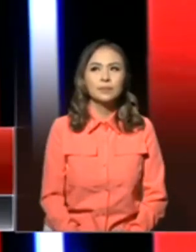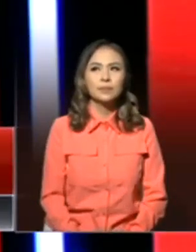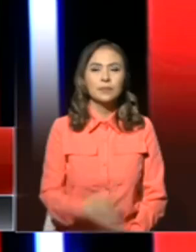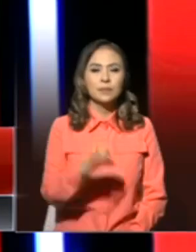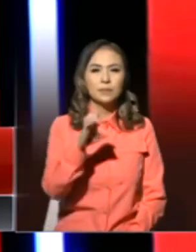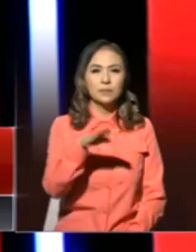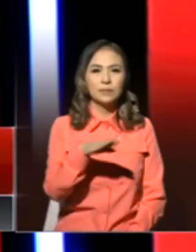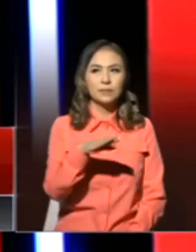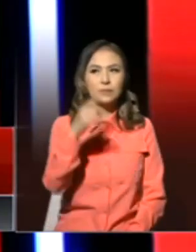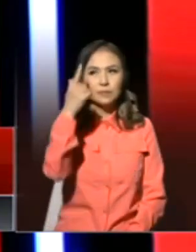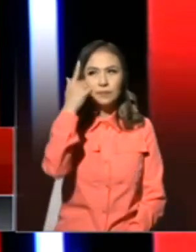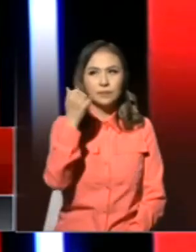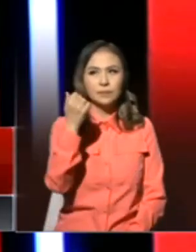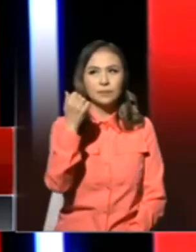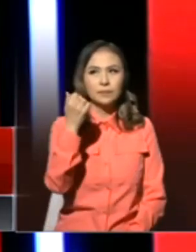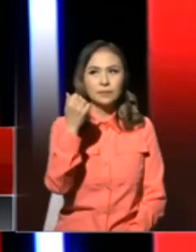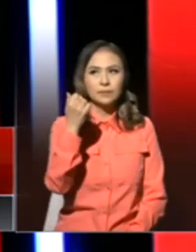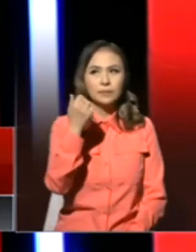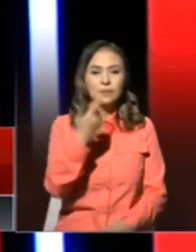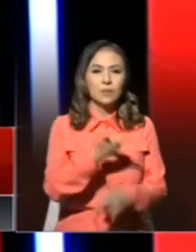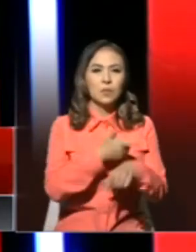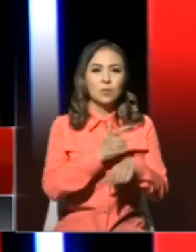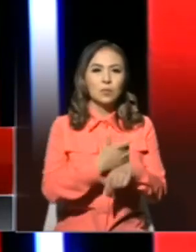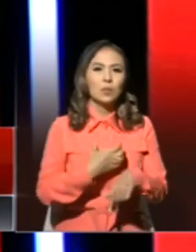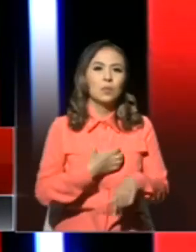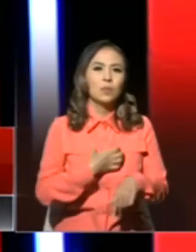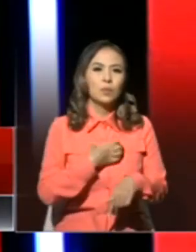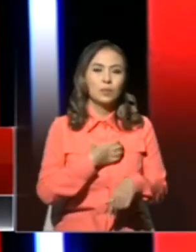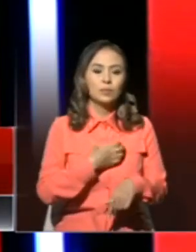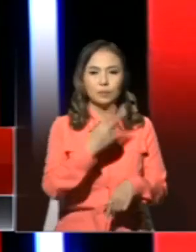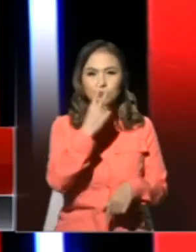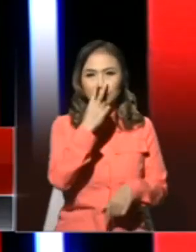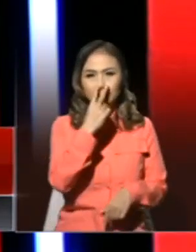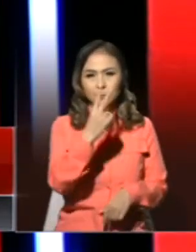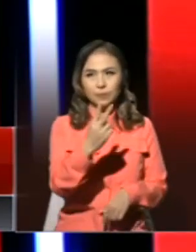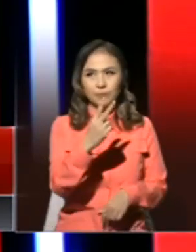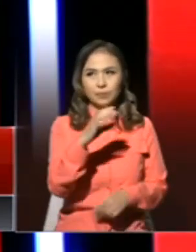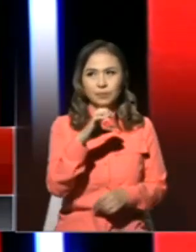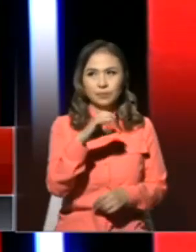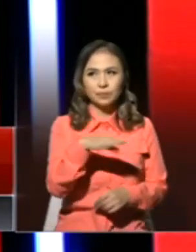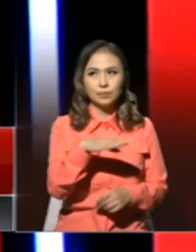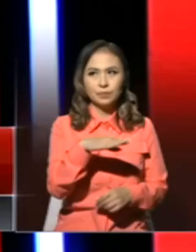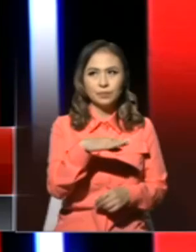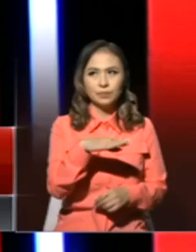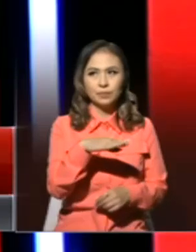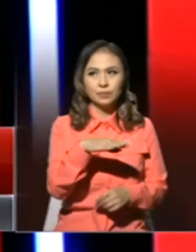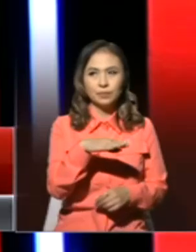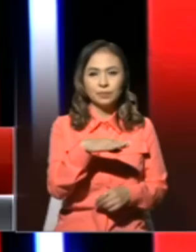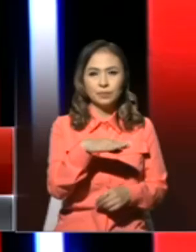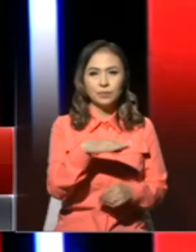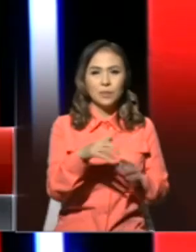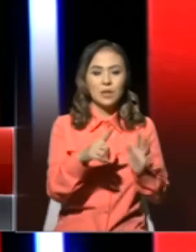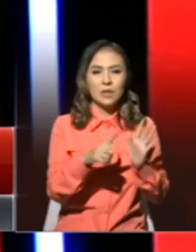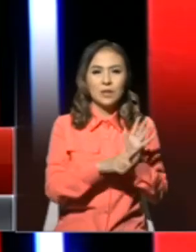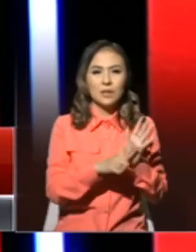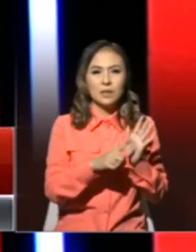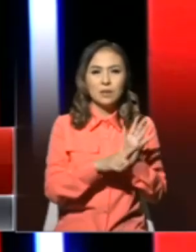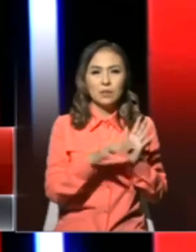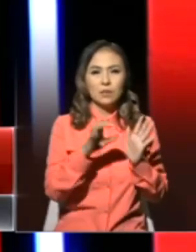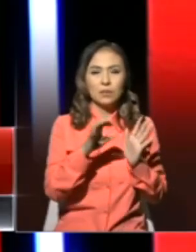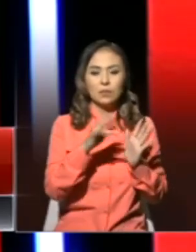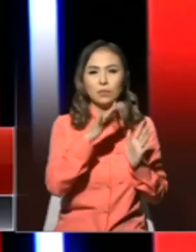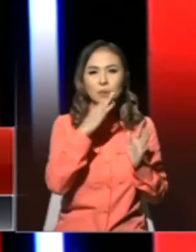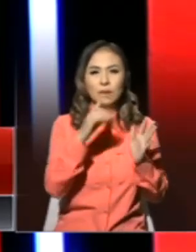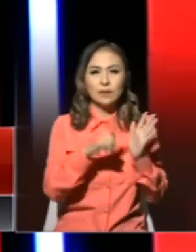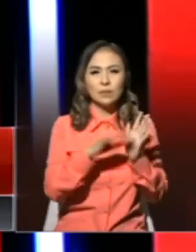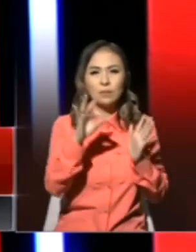Статистика деген білесіздер? Өте қорқынышты. Бізде статистика 10 жұптың 7-і ажырасады екен осы құмар ойынның кесірінен.